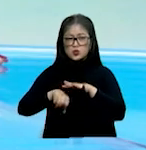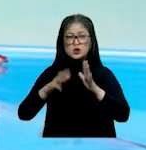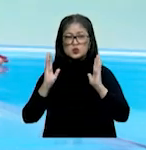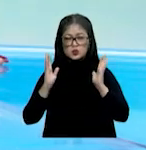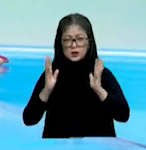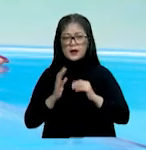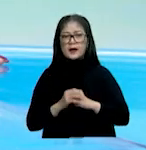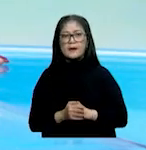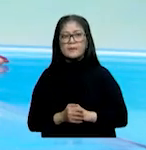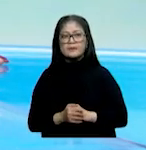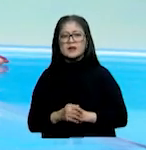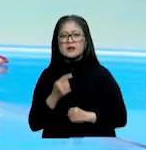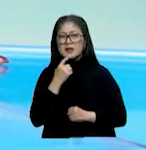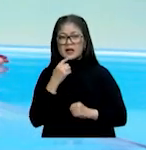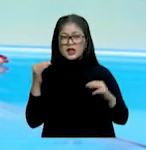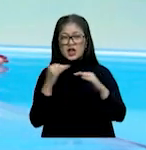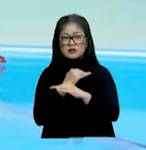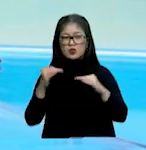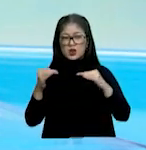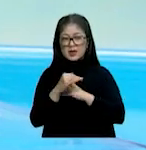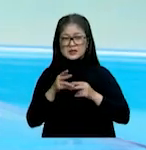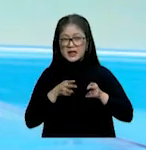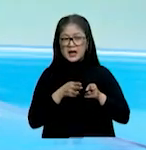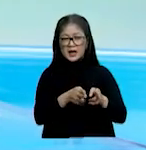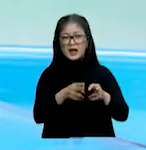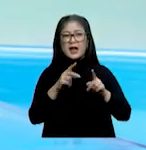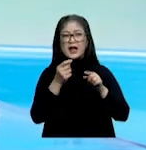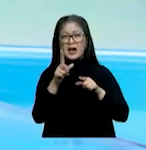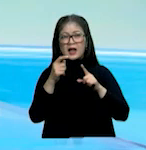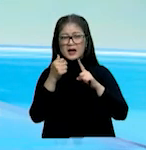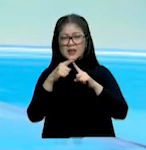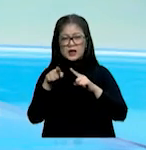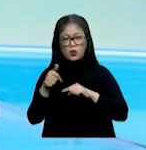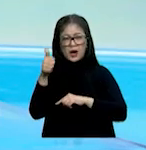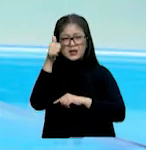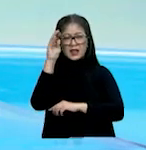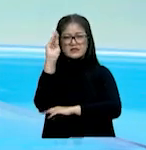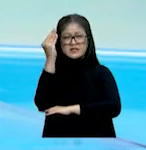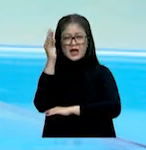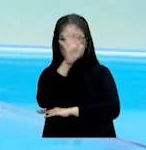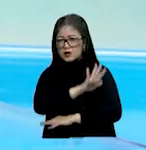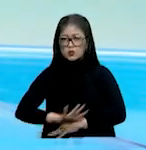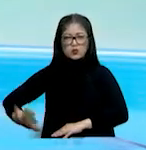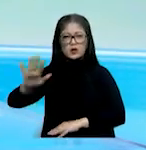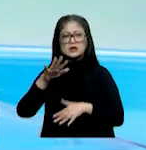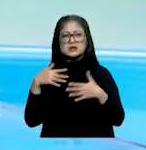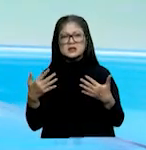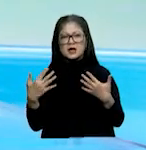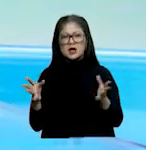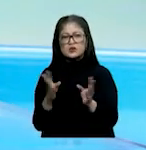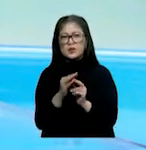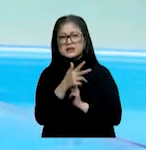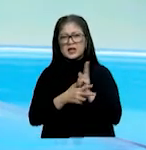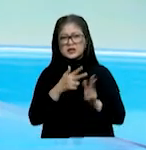Pemirsa, kehadiran moda transportasi berbasis rel atau LRT jadi alternatif warga ibu kota dan sekitarnya. Namun sayang, saat ini di sejumlah stasiun LRT